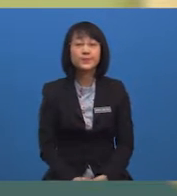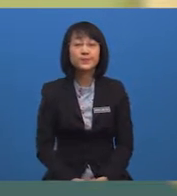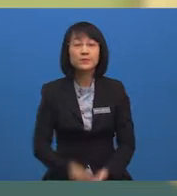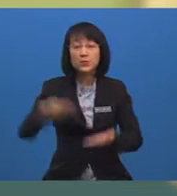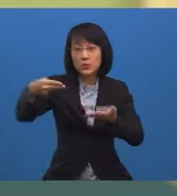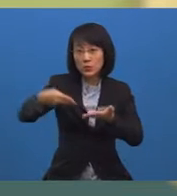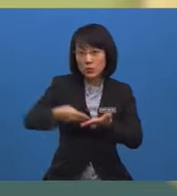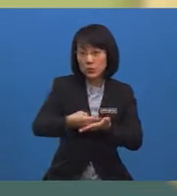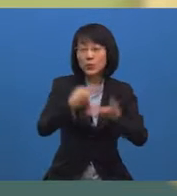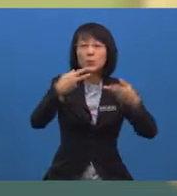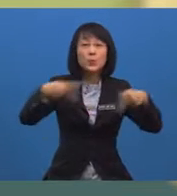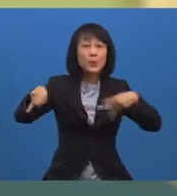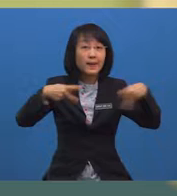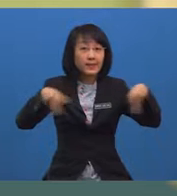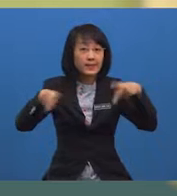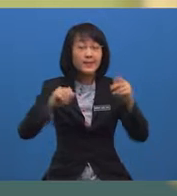sudu plastik